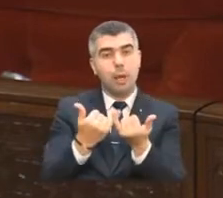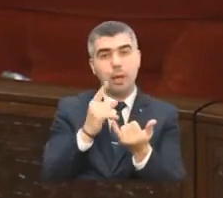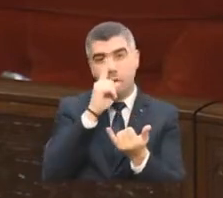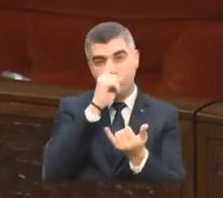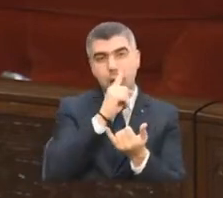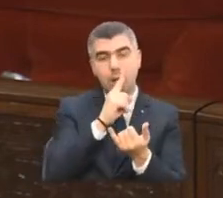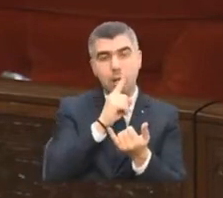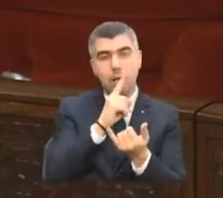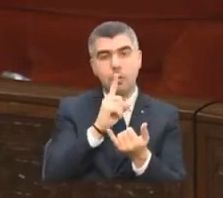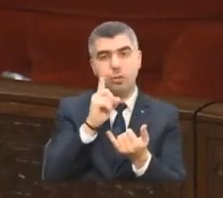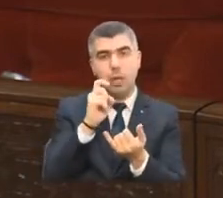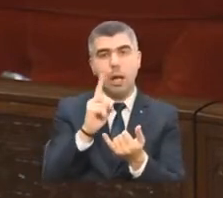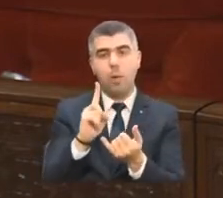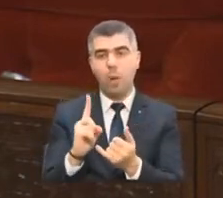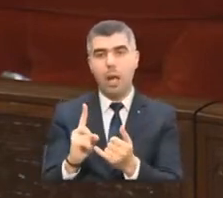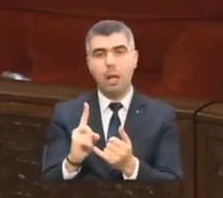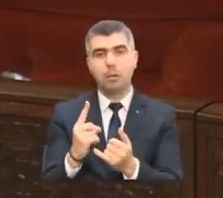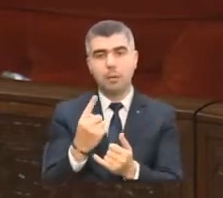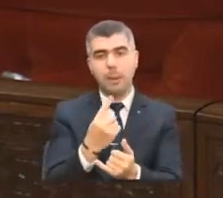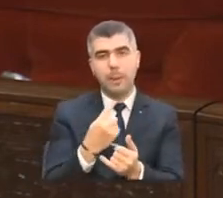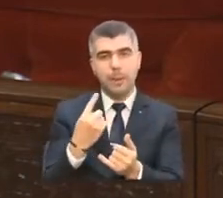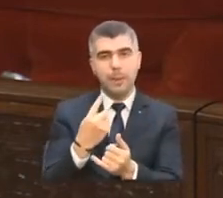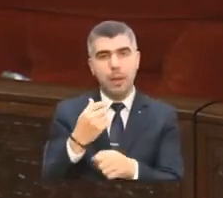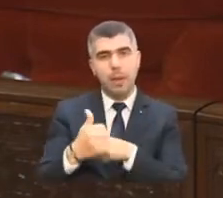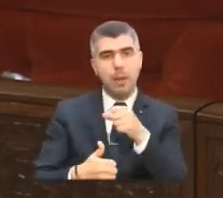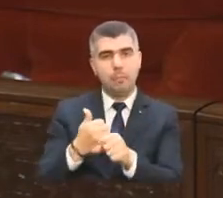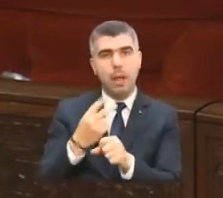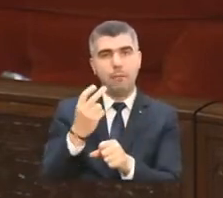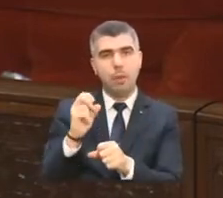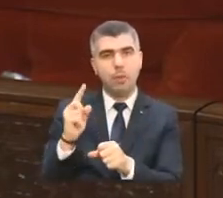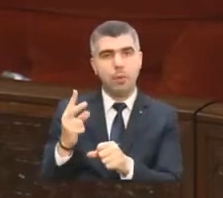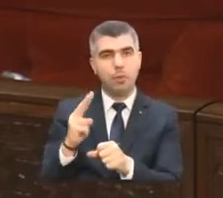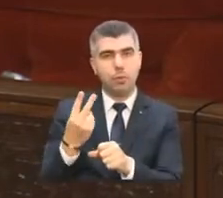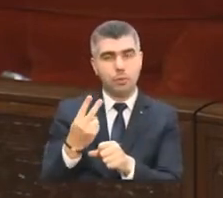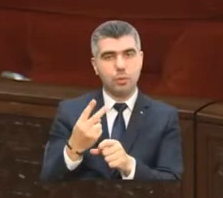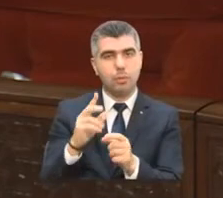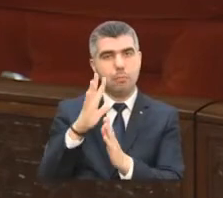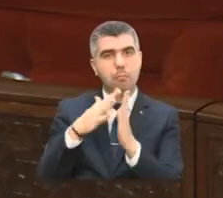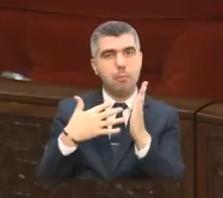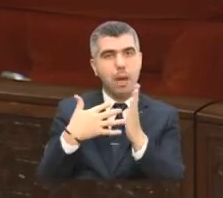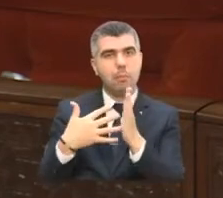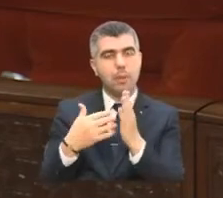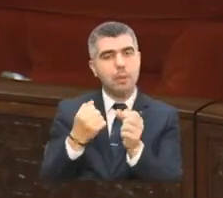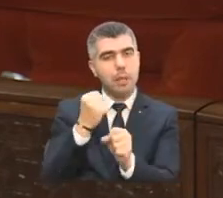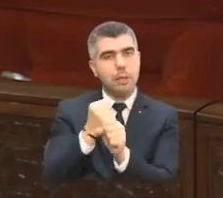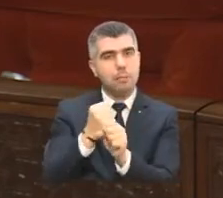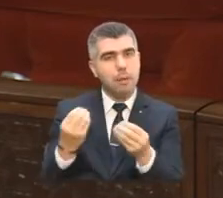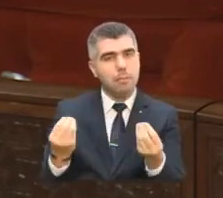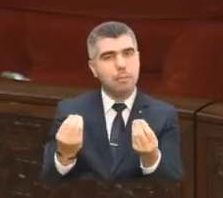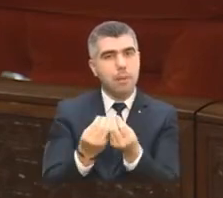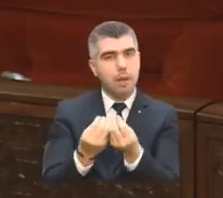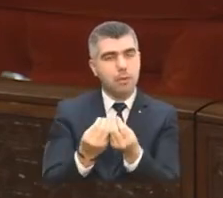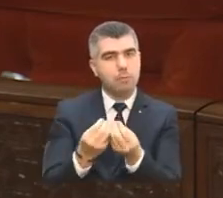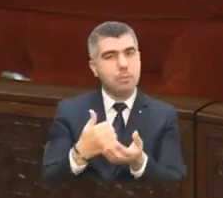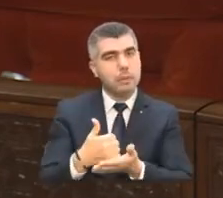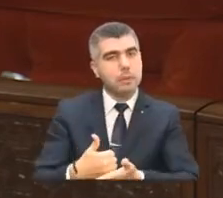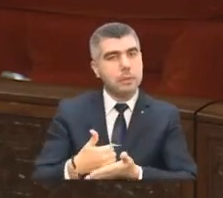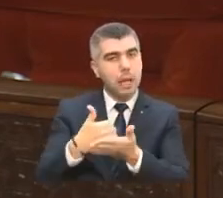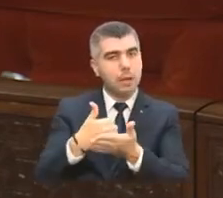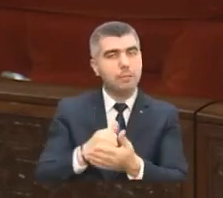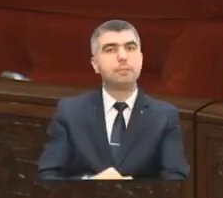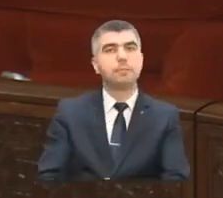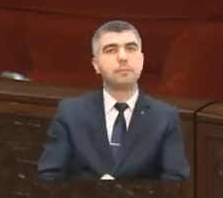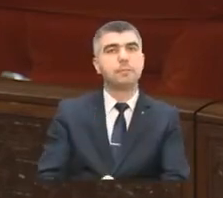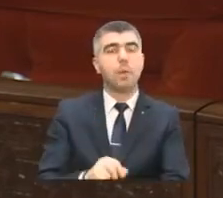شهر يناير المقبل قصد ترتيب الأولويات وتحديد برنامج عمل مشترك. من أجل دعم القطاع تتركز